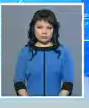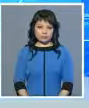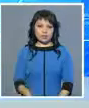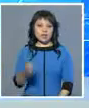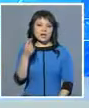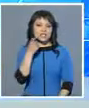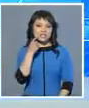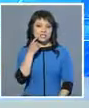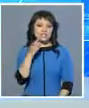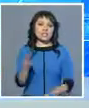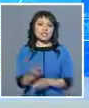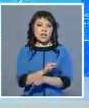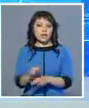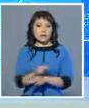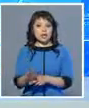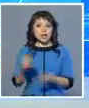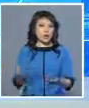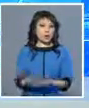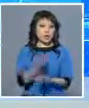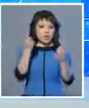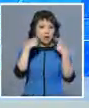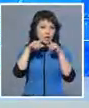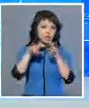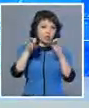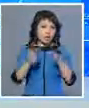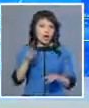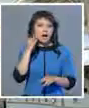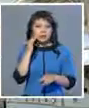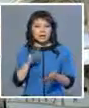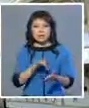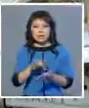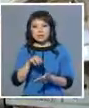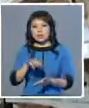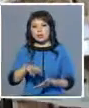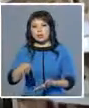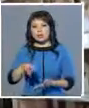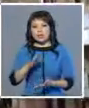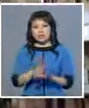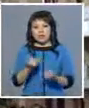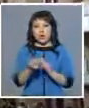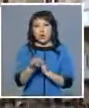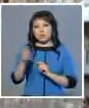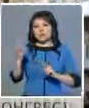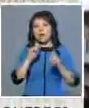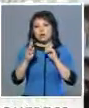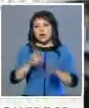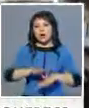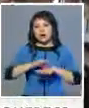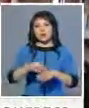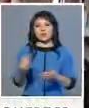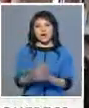тіс емдеудегі жаңа инновациялық технологиялар. Бүгін Алматыда басталған ТМД стоматологтарының 11-ші конгресі осындай тақырыпты өтіп